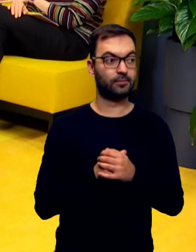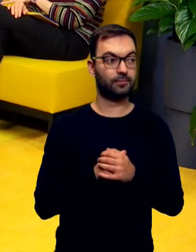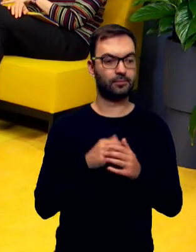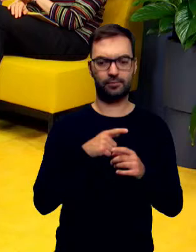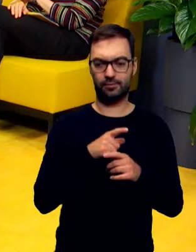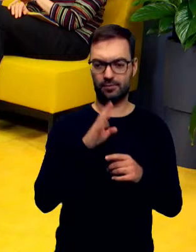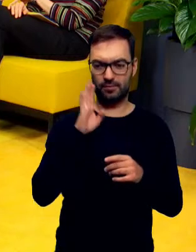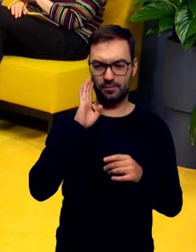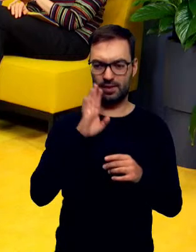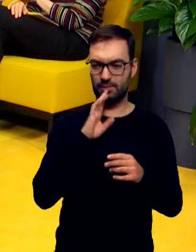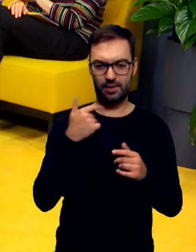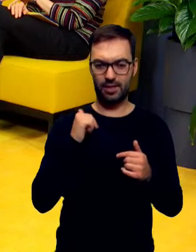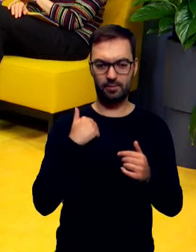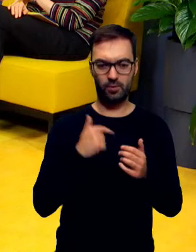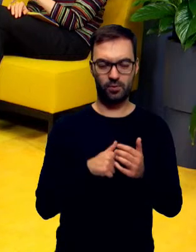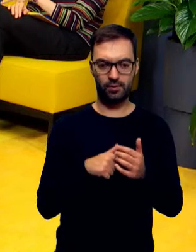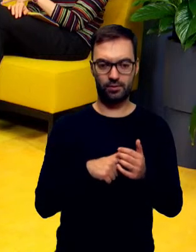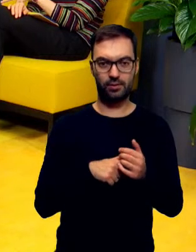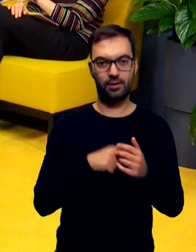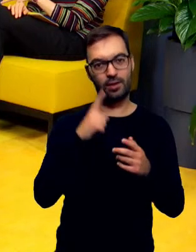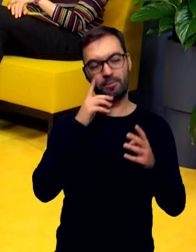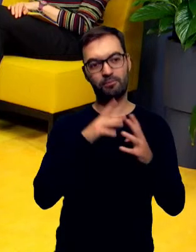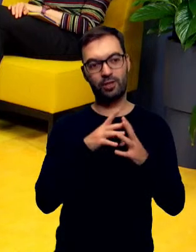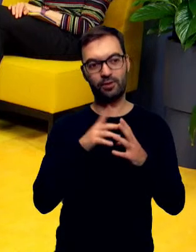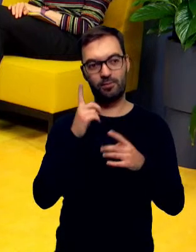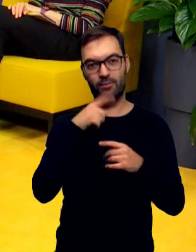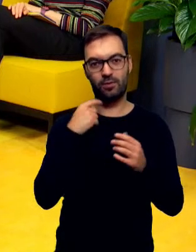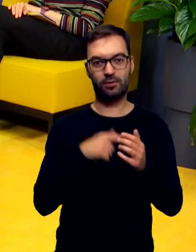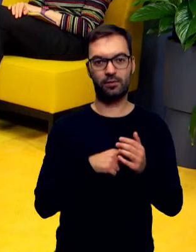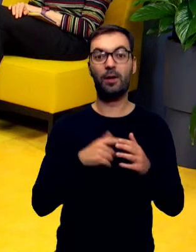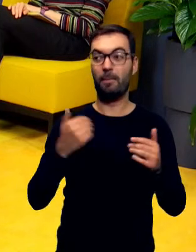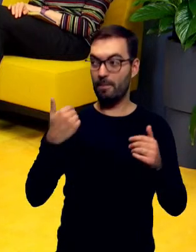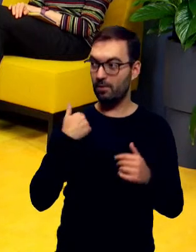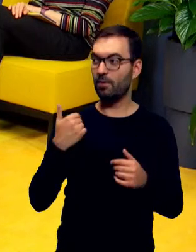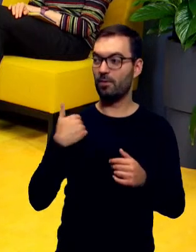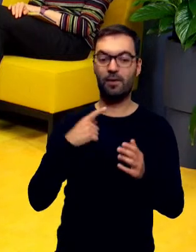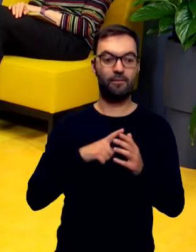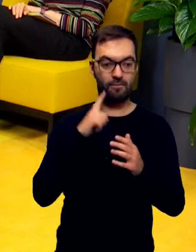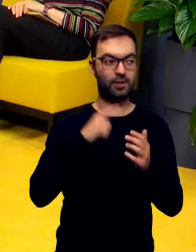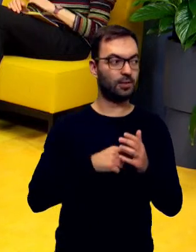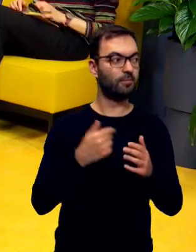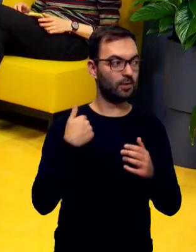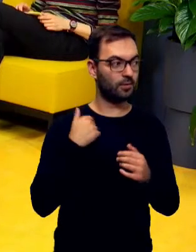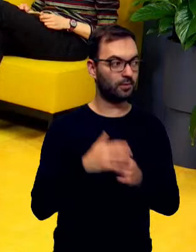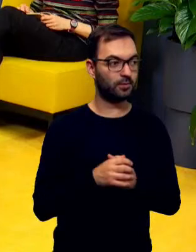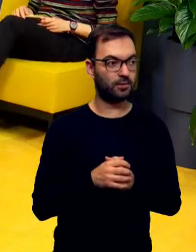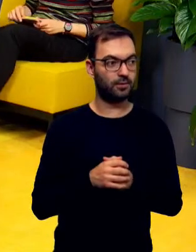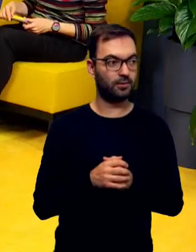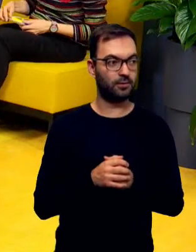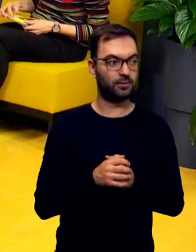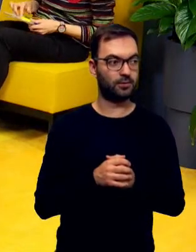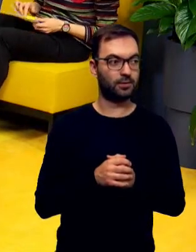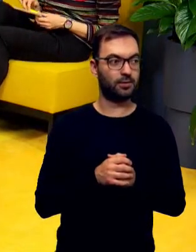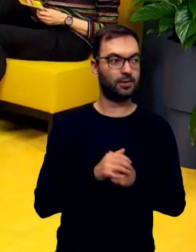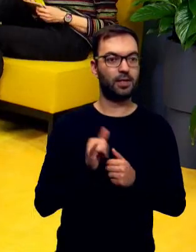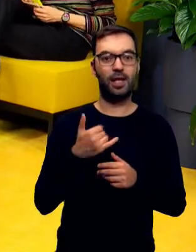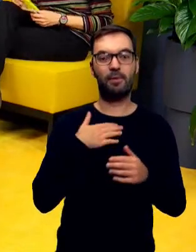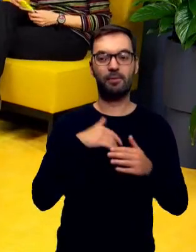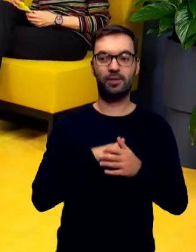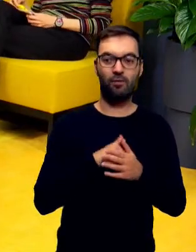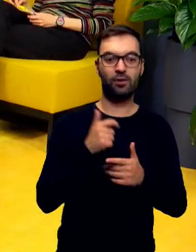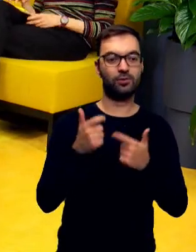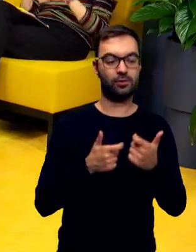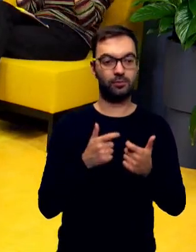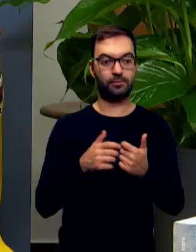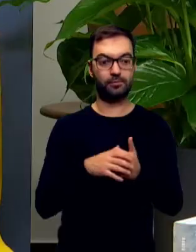bo tam, o ile dobrze pamiętam, nie było w prognozach. Właśnie było. Było. W prognozach było. No właśnie, czyli no właśnie. Jak się zachować, co